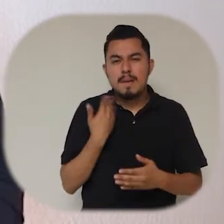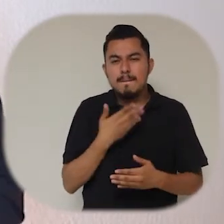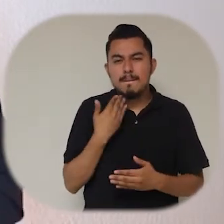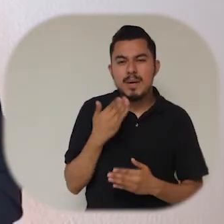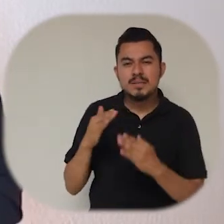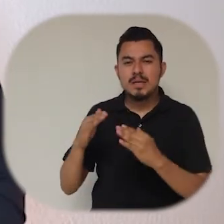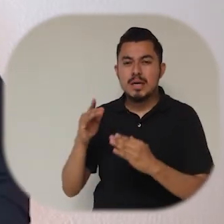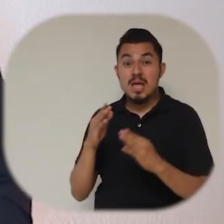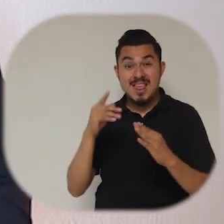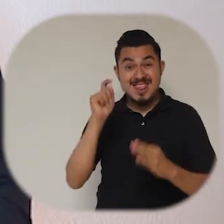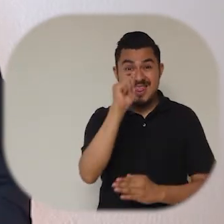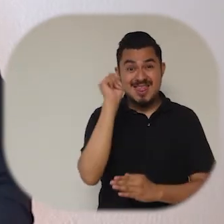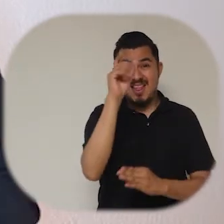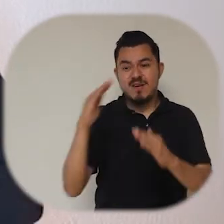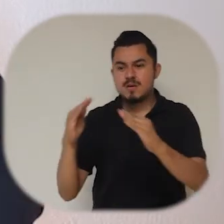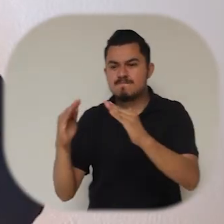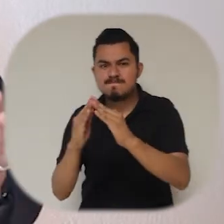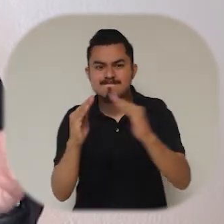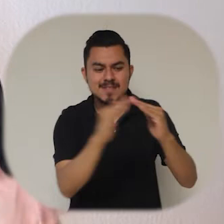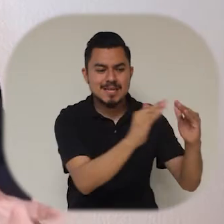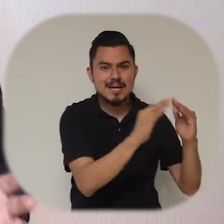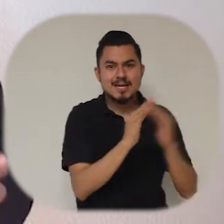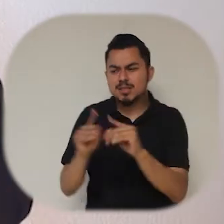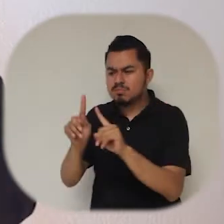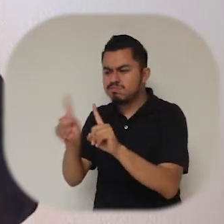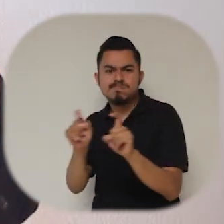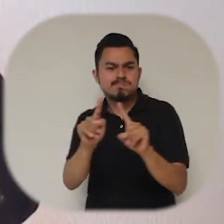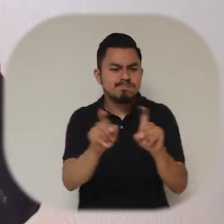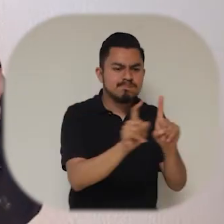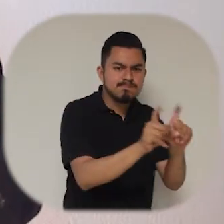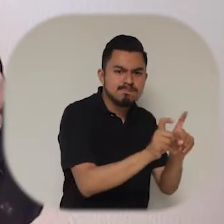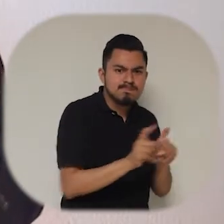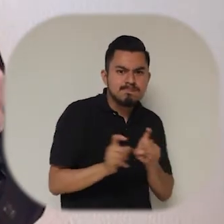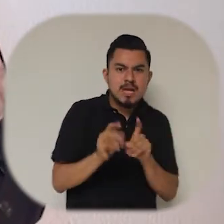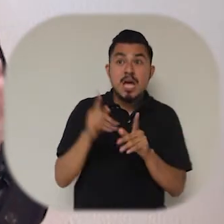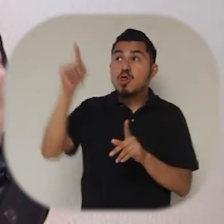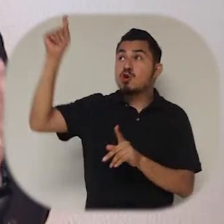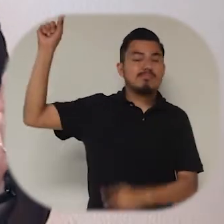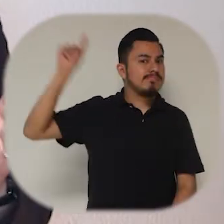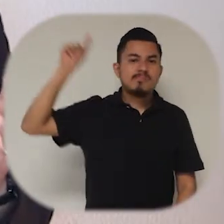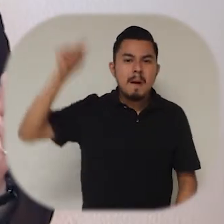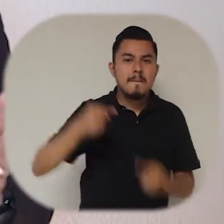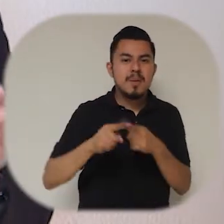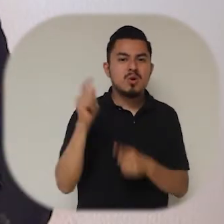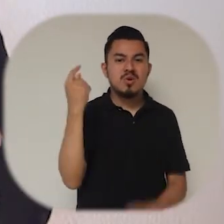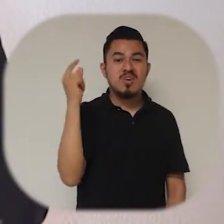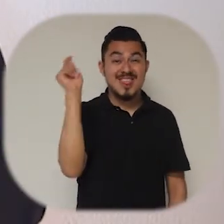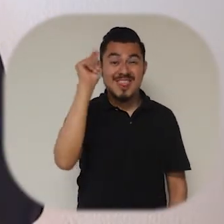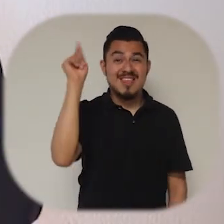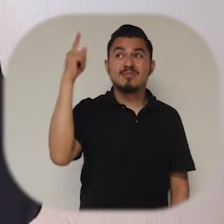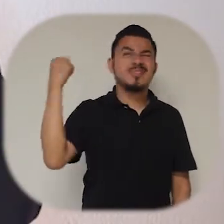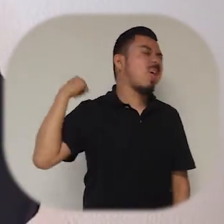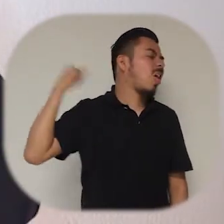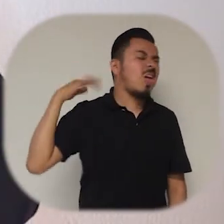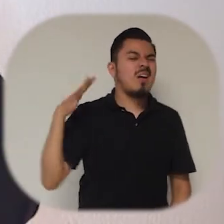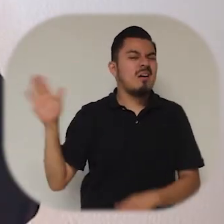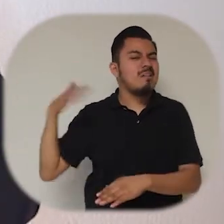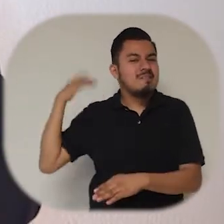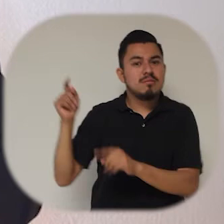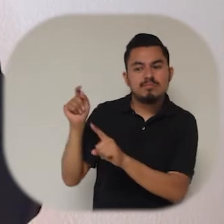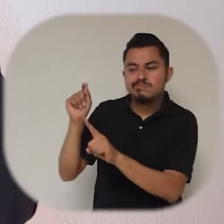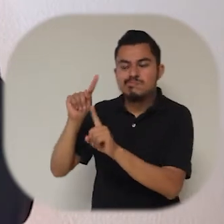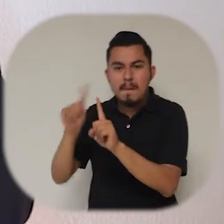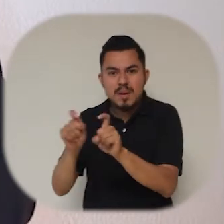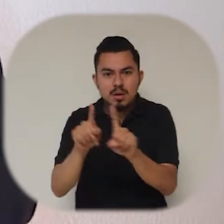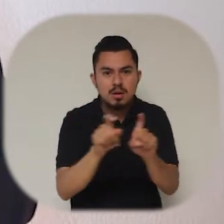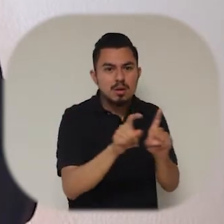앞에서 큰 범죄를 저지르게 되는 것입니다. 즉 이스라엘의 역사는 왕에 대한 얘기를 계속 하고 있습니다. 왕에